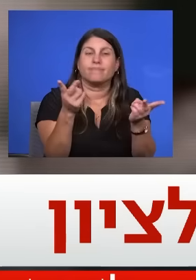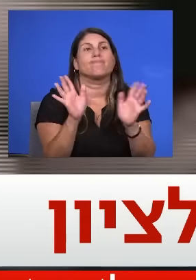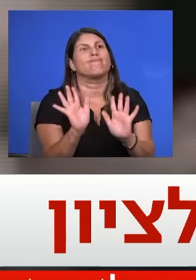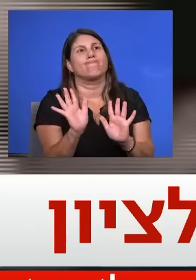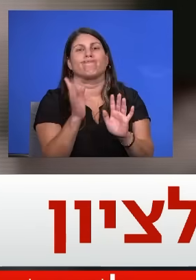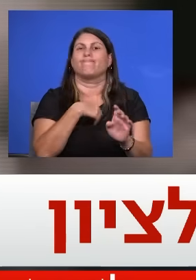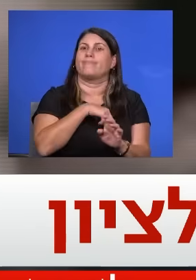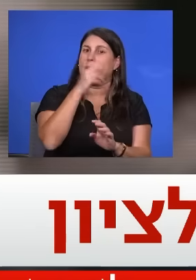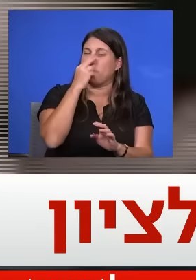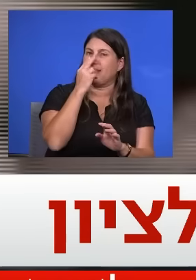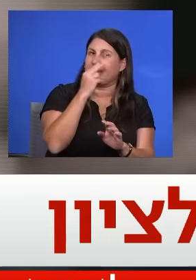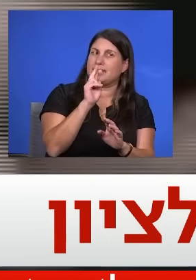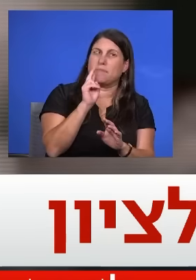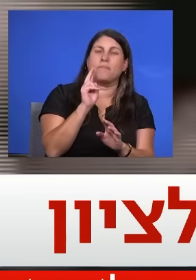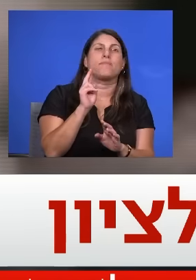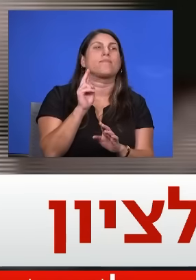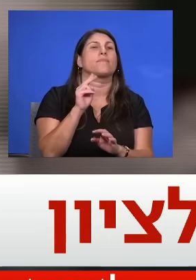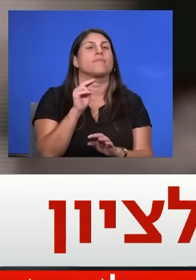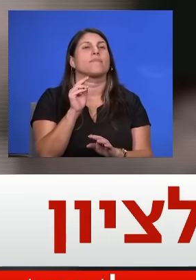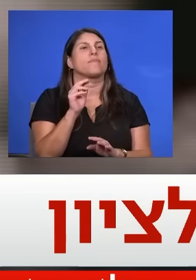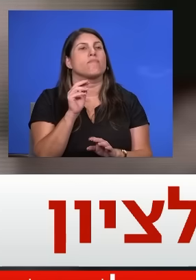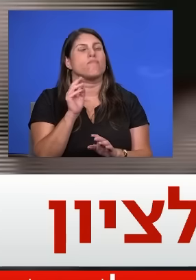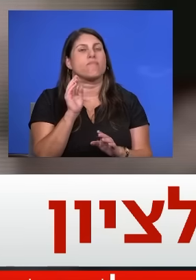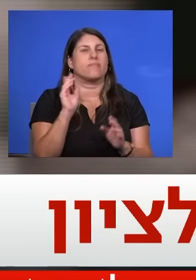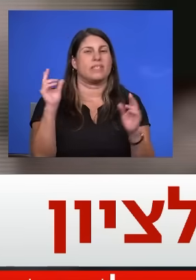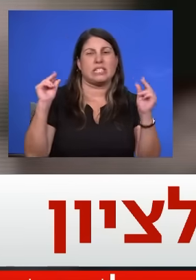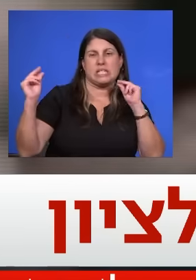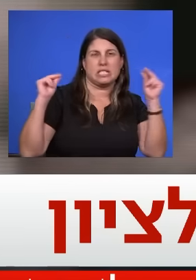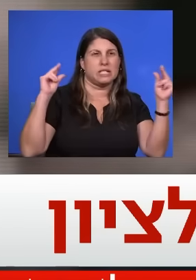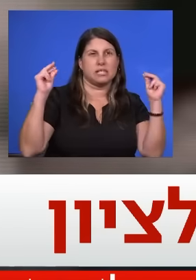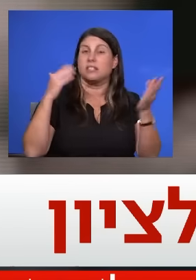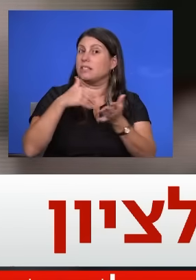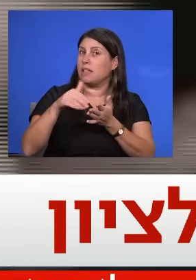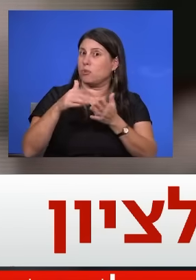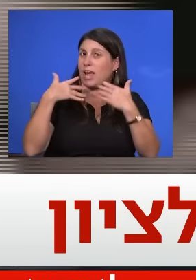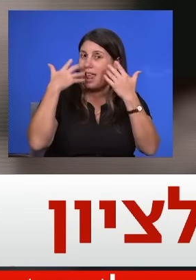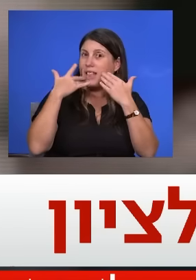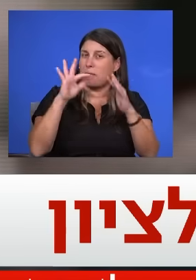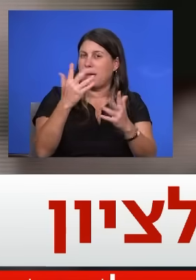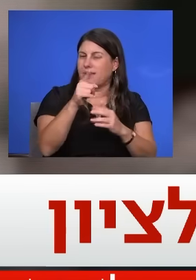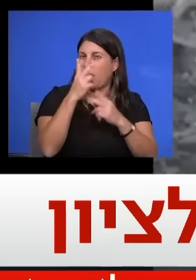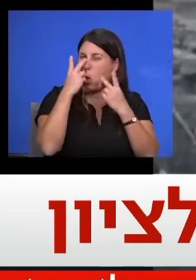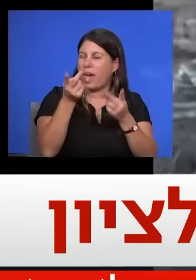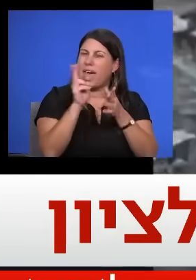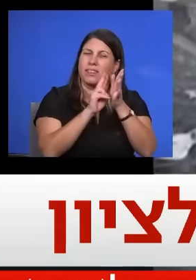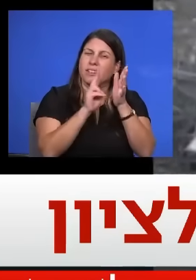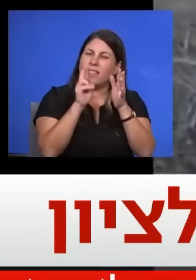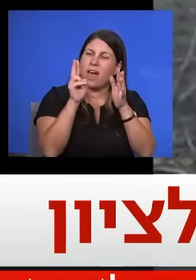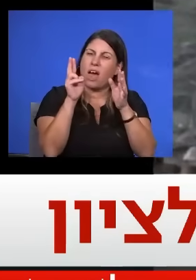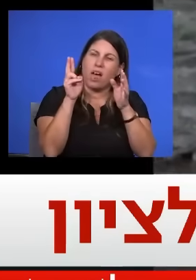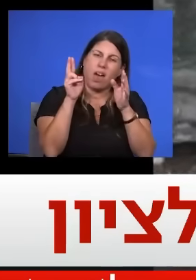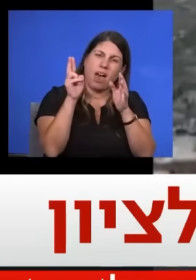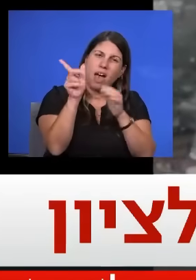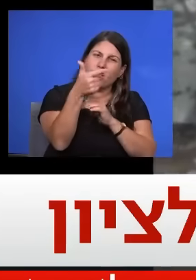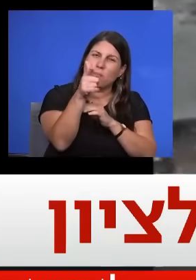טוב יותר. יש תושבים. תמשיך לתאר לנו מה אתה רואה, כי התמונה קצת השתבשה לנו שם. יש הרבה מאוד